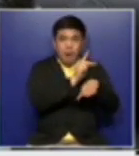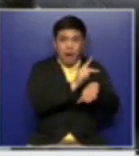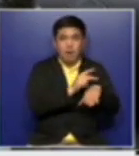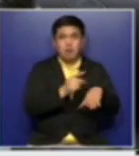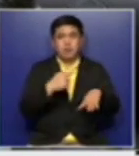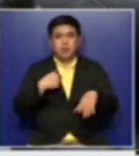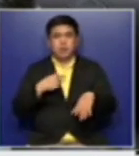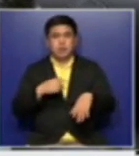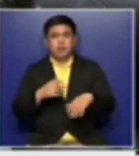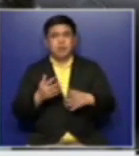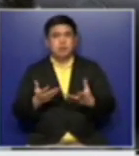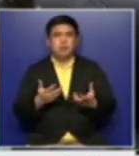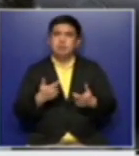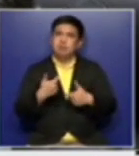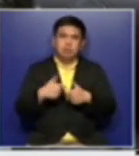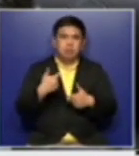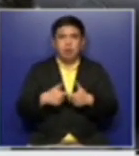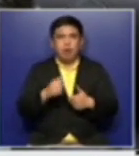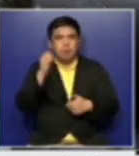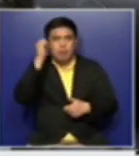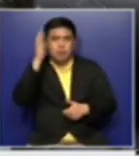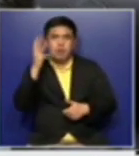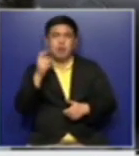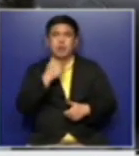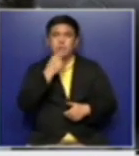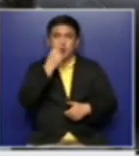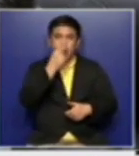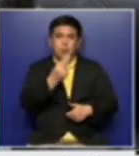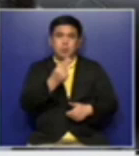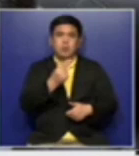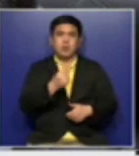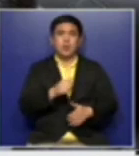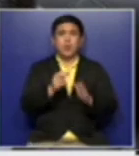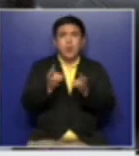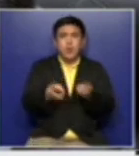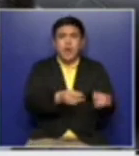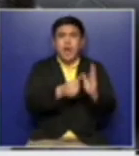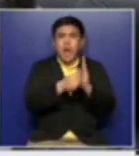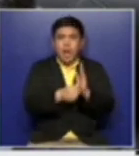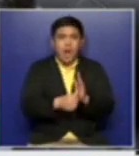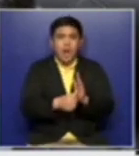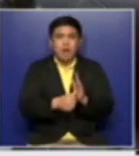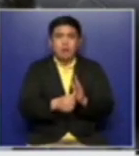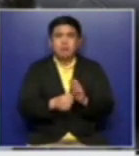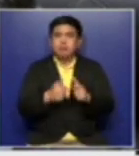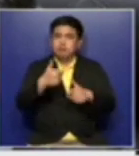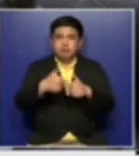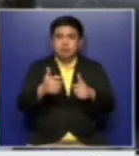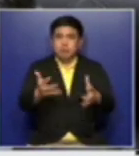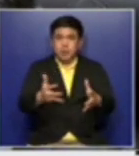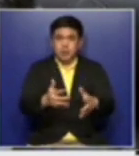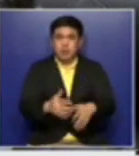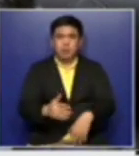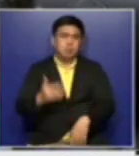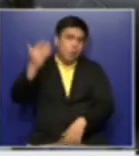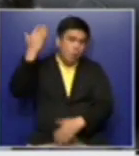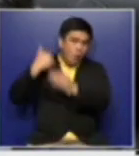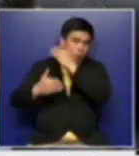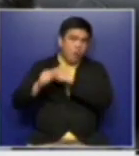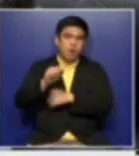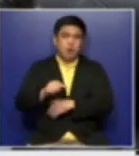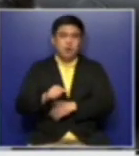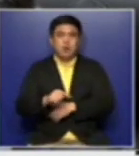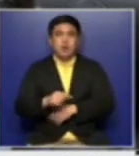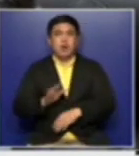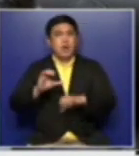านซึ่งยากต่อการเข้าใจจริงๆแล้วการแก้ไขปัญหาเหล่านี้ไม่ยากเลยเพียงแต่ที่ผ่านมาหน่วย